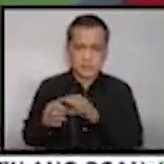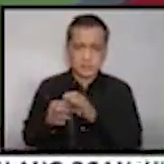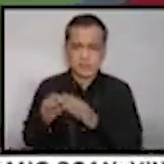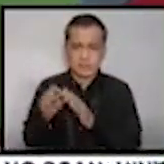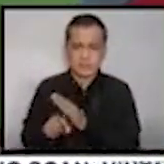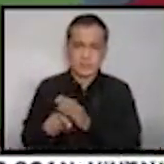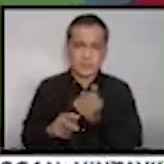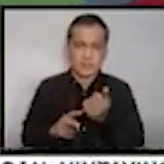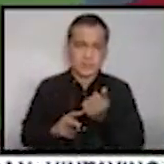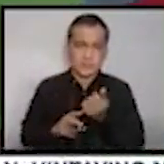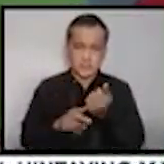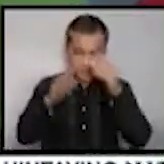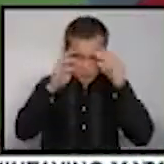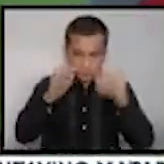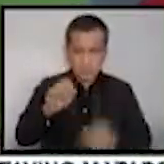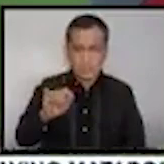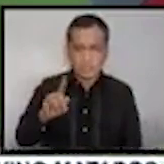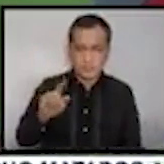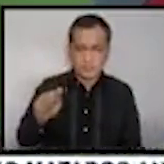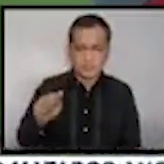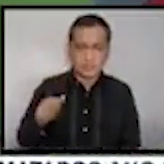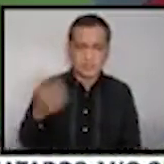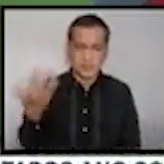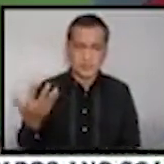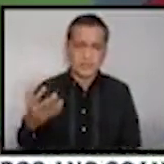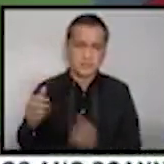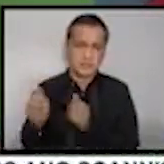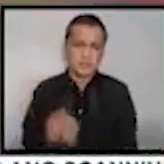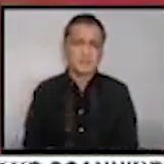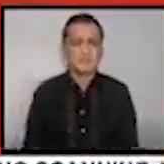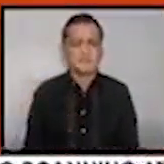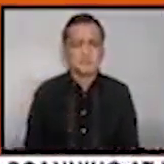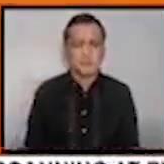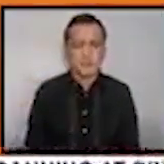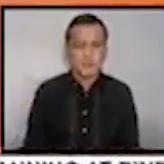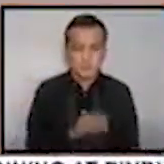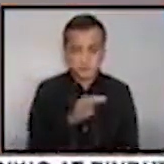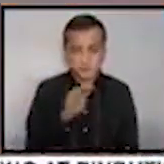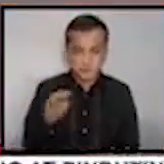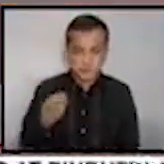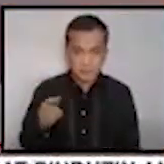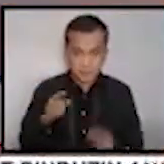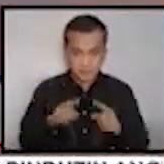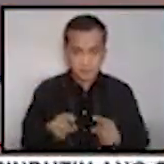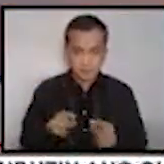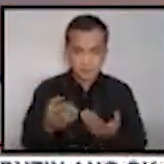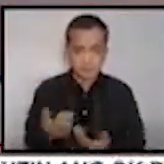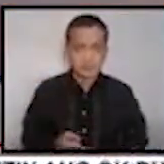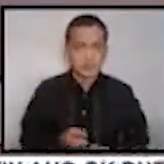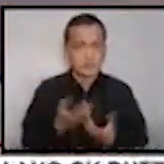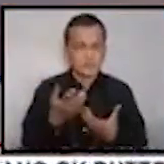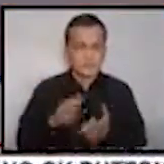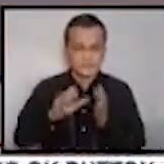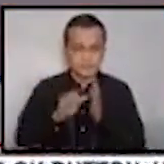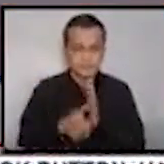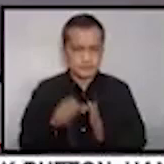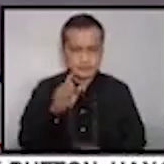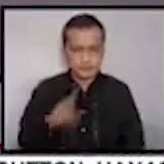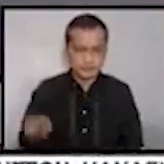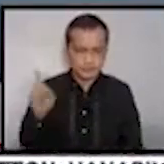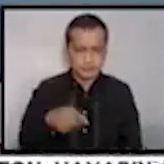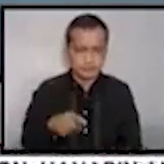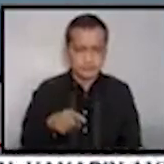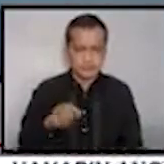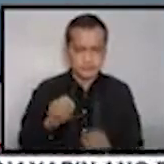Alameda at sa kanyang limang kasamahan. Ang panawagan ay kasabay ng paghahayag ng mariing pagkondena ng